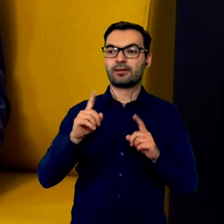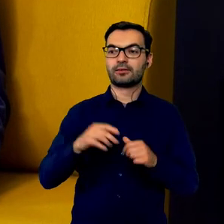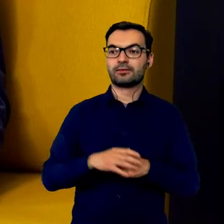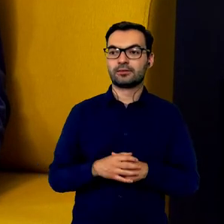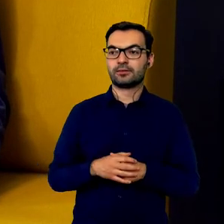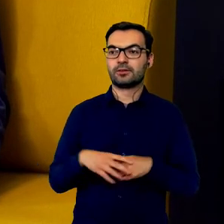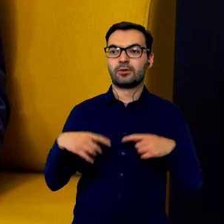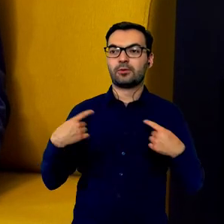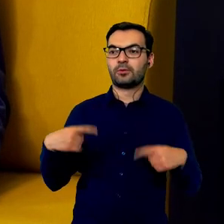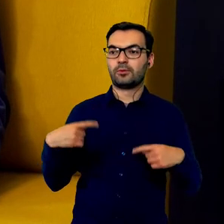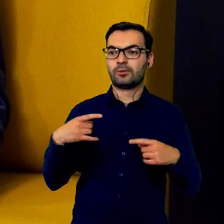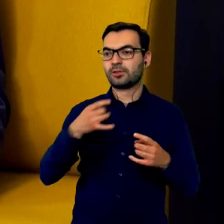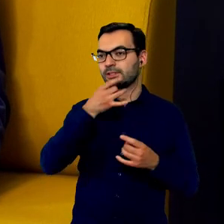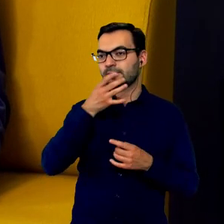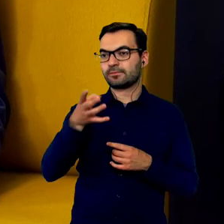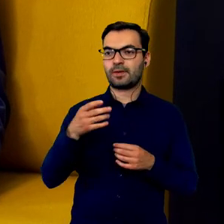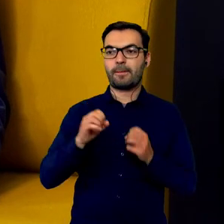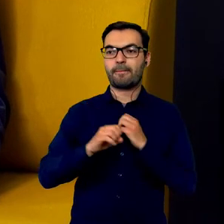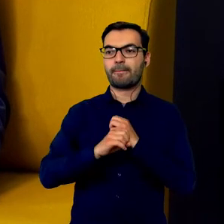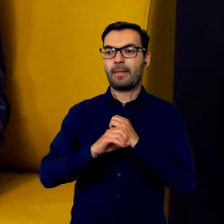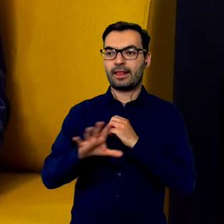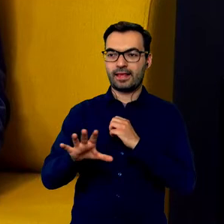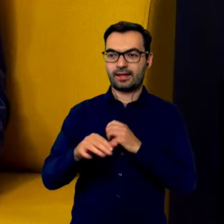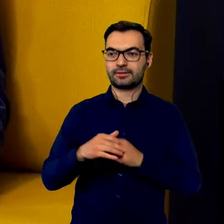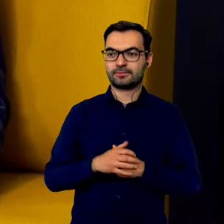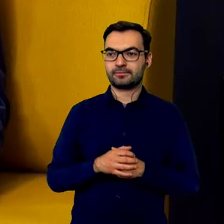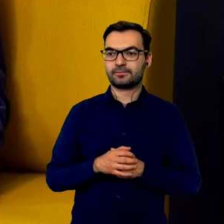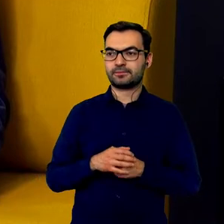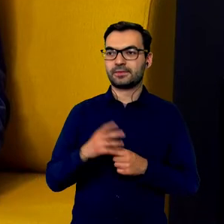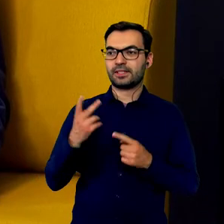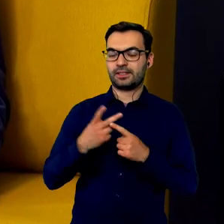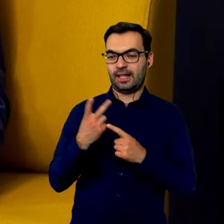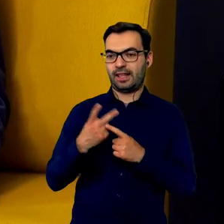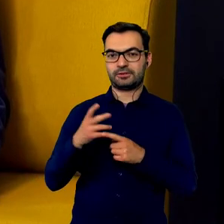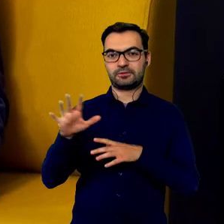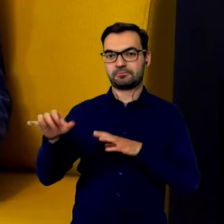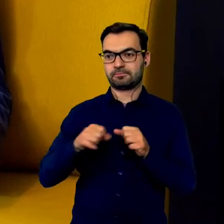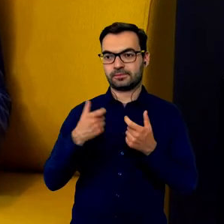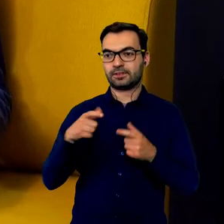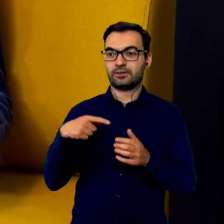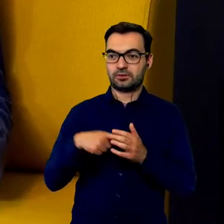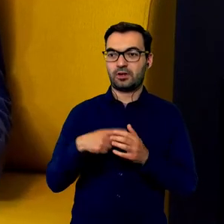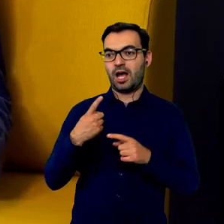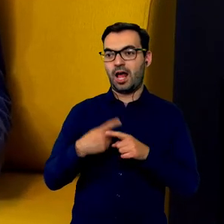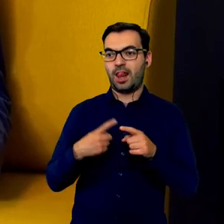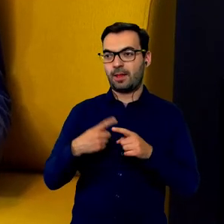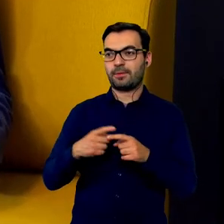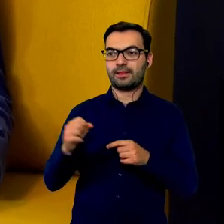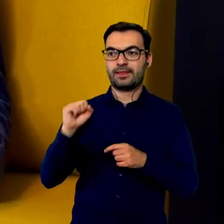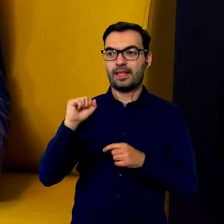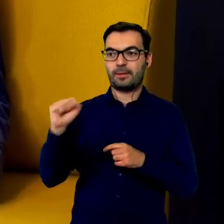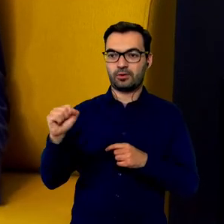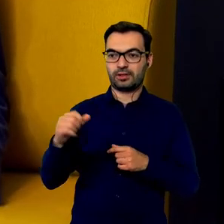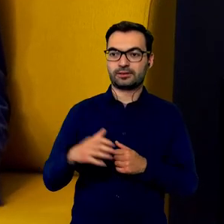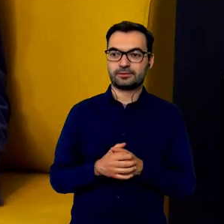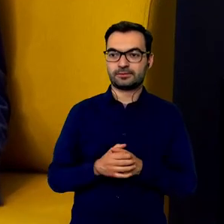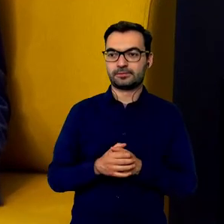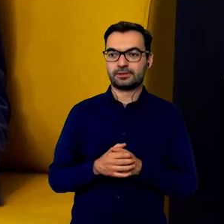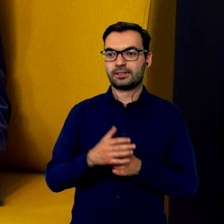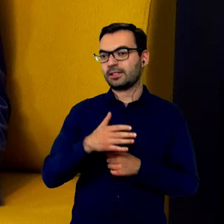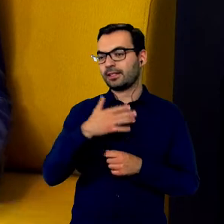natomiast nie została zaskarżone media, które zostały przejęte, telewizja. To jest element demokracji. W żadnym